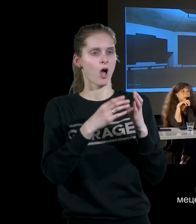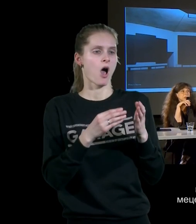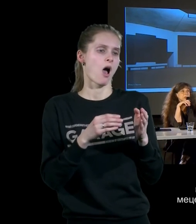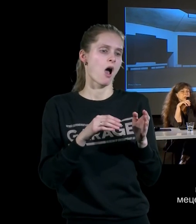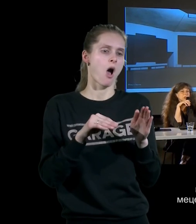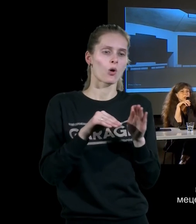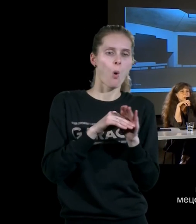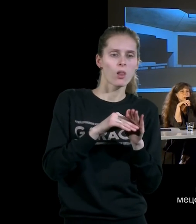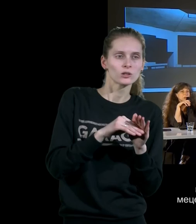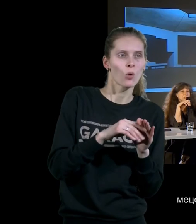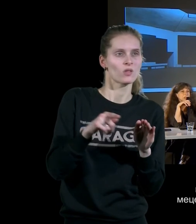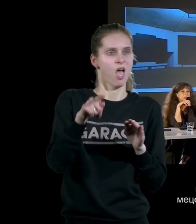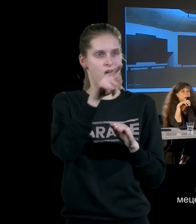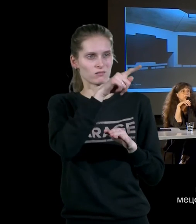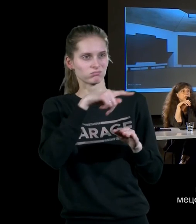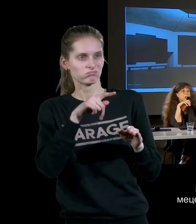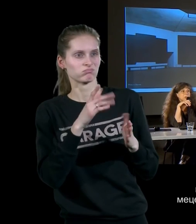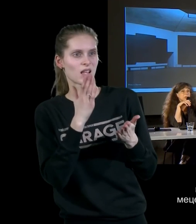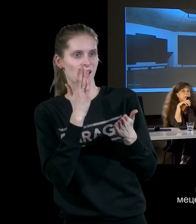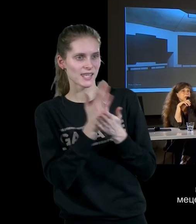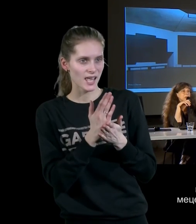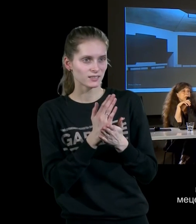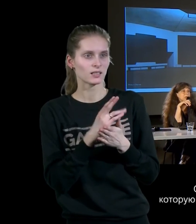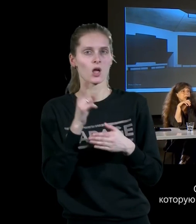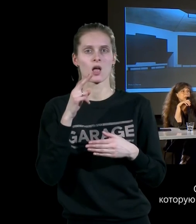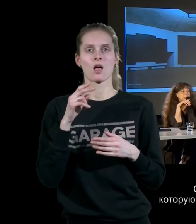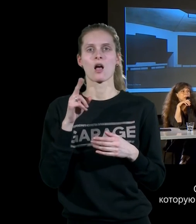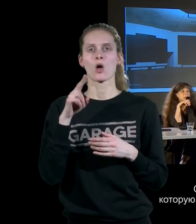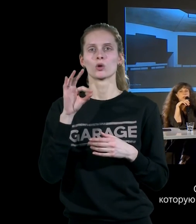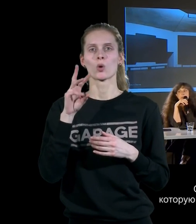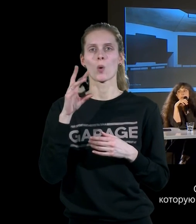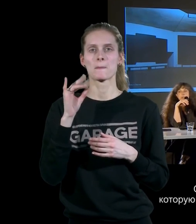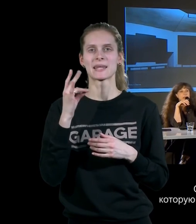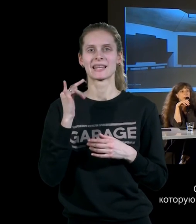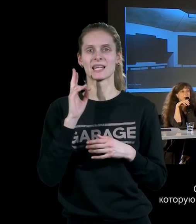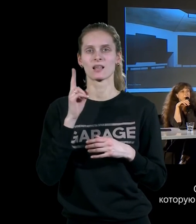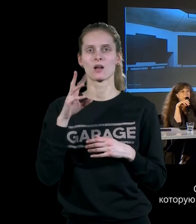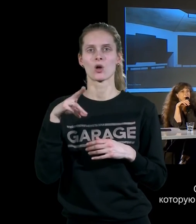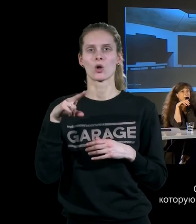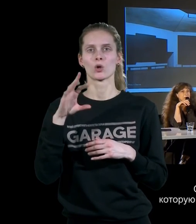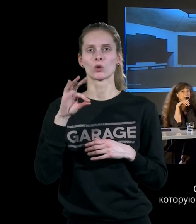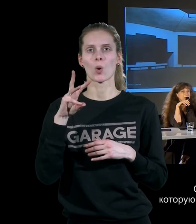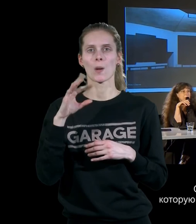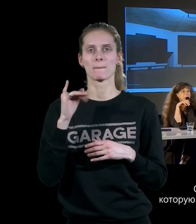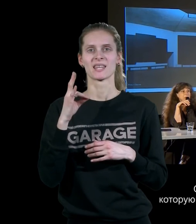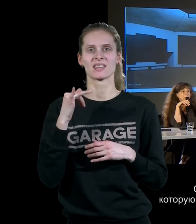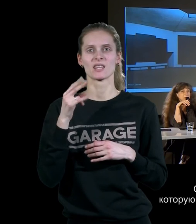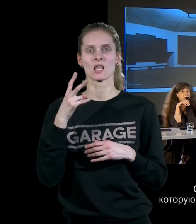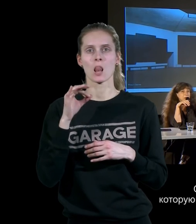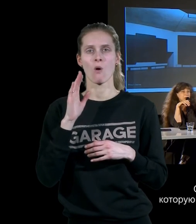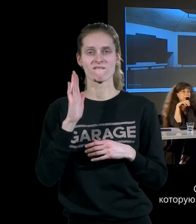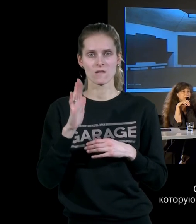меценатов, филантропов, Читы, Джона и Доминик Доминилов, которые предложили ему сделать 14 картин для